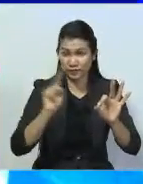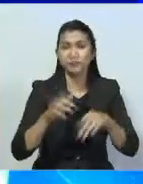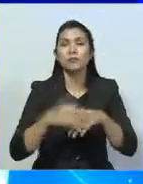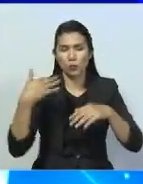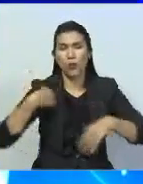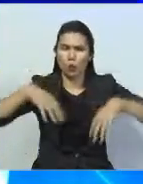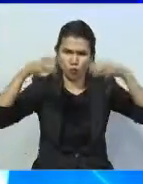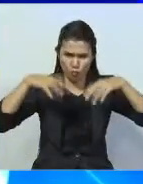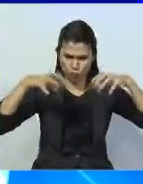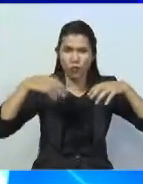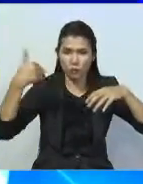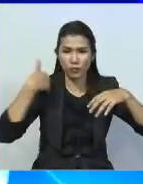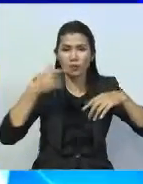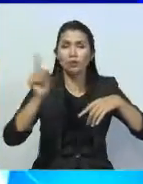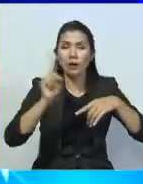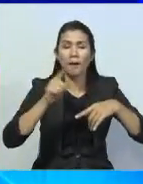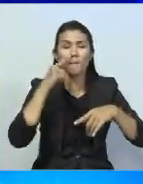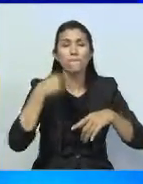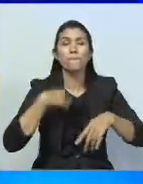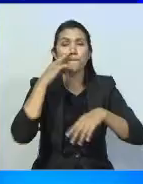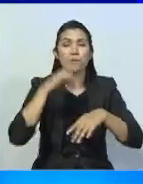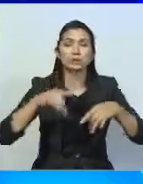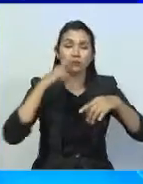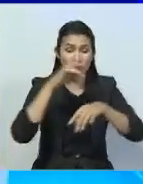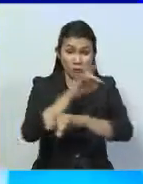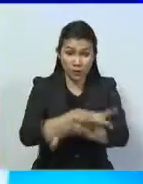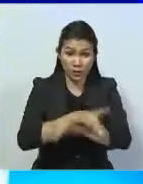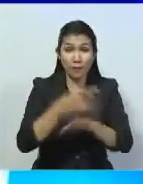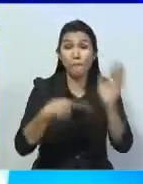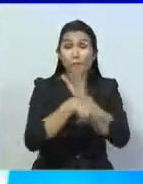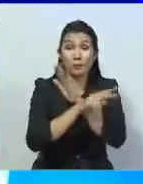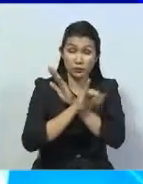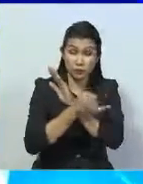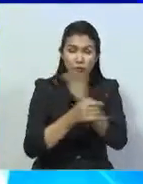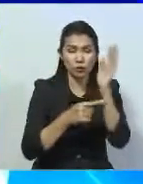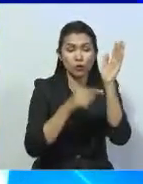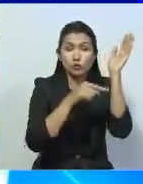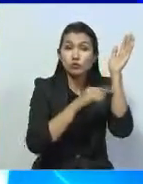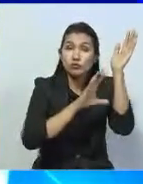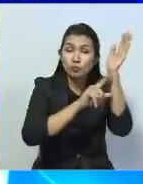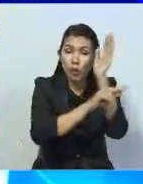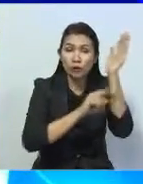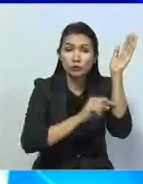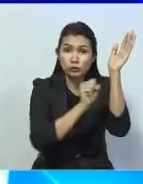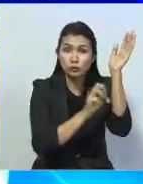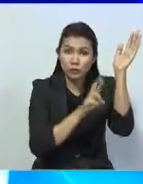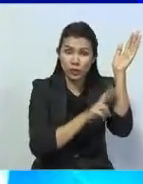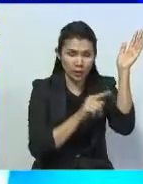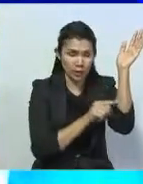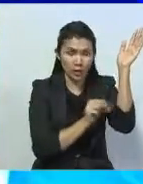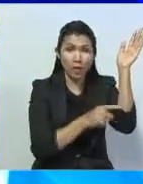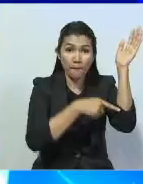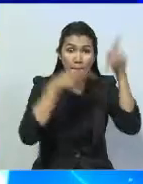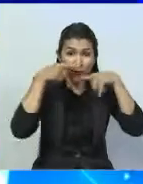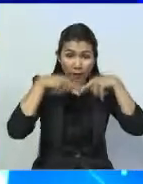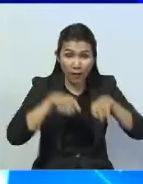กหนักบางพื้นที่ที่บริเวณจังหวัดเพชรบุรีประจวบคีรีขันธ์ชุมพรสุราษฎร์ธานีนครศรีธรรมราชระน